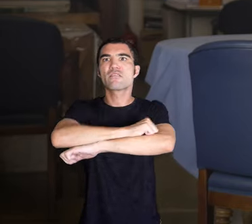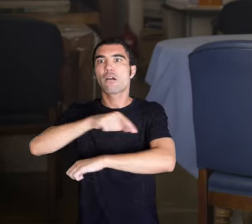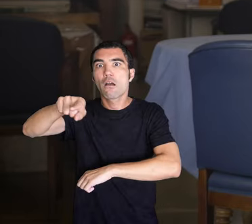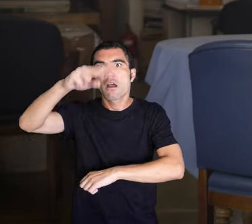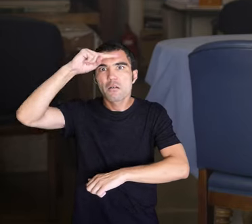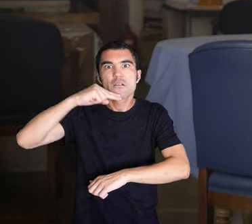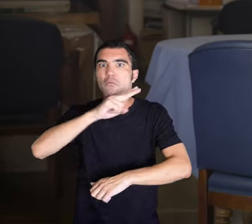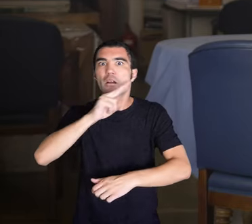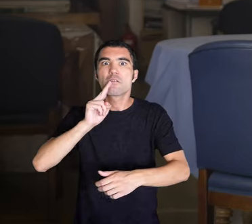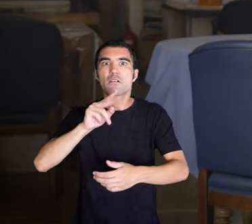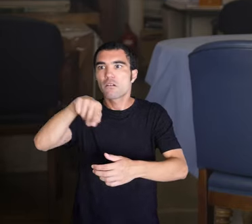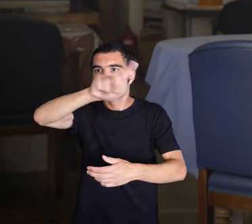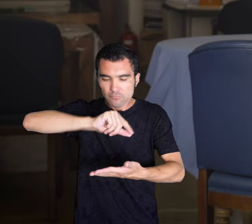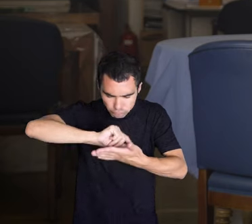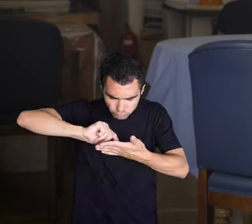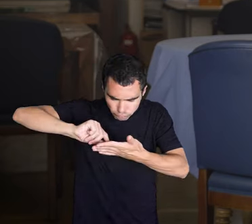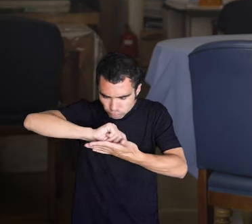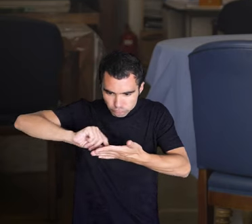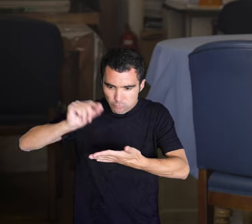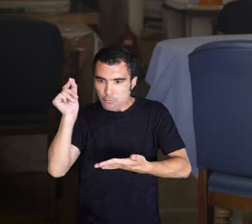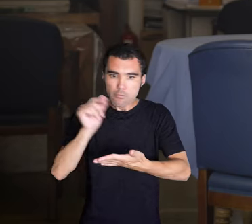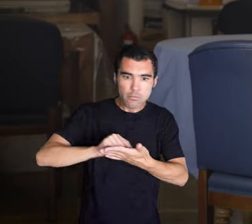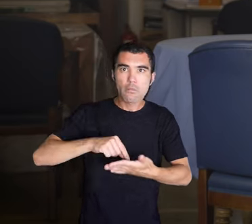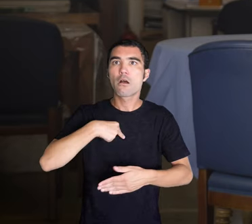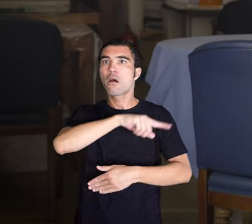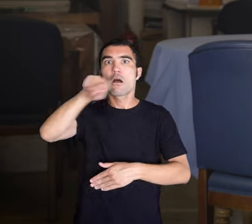un lapis davant, que escrivien. Nosaltres